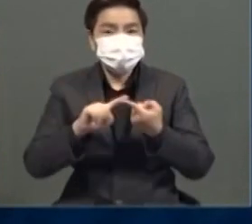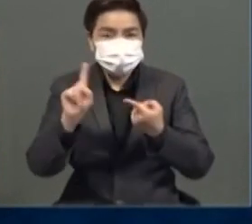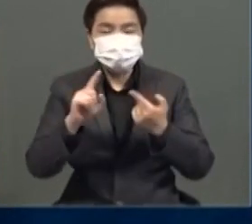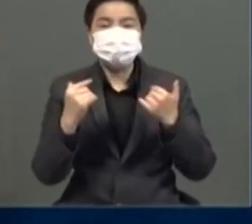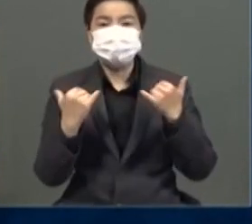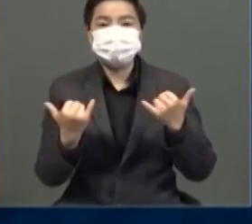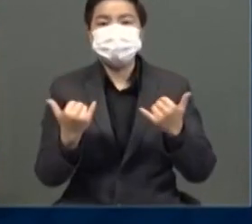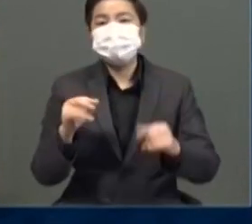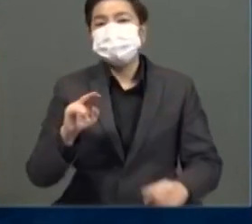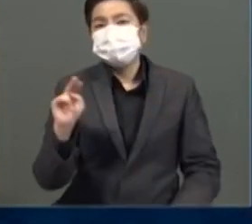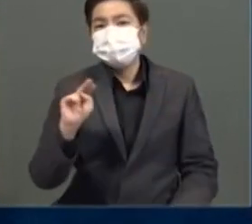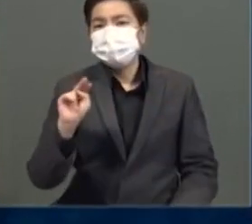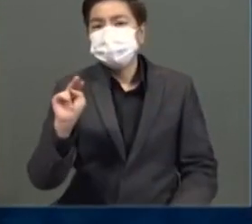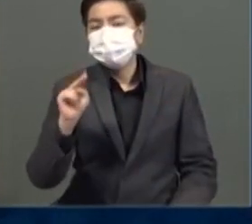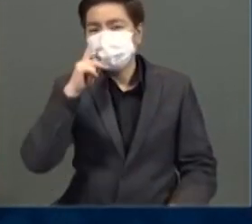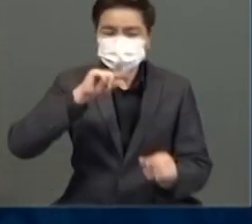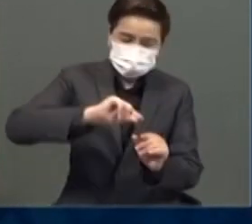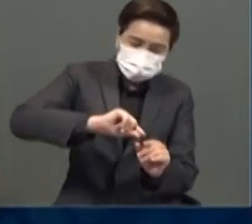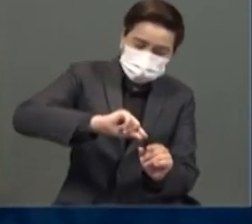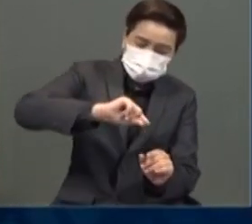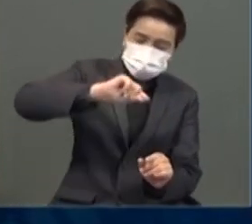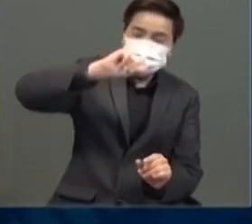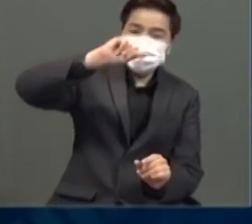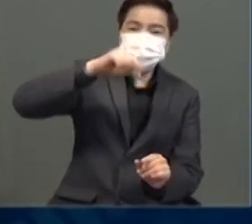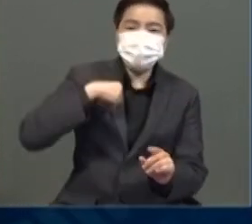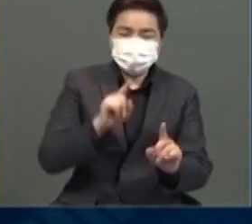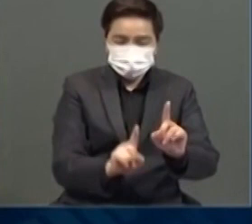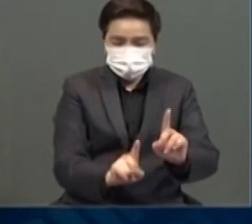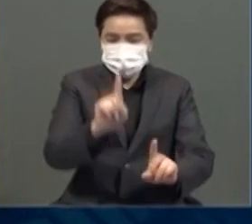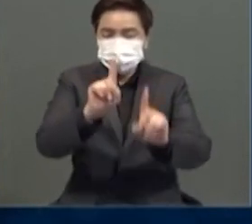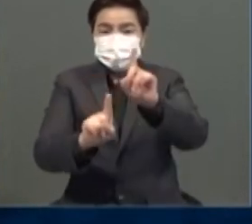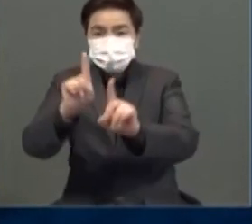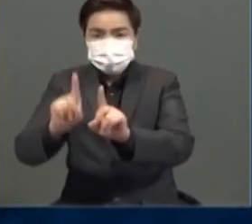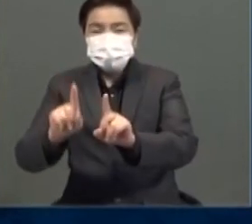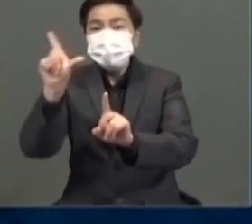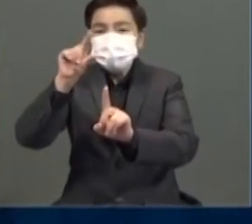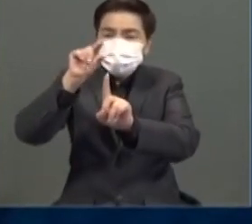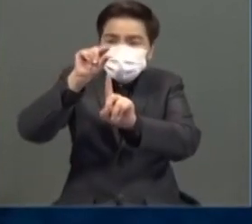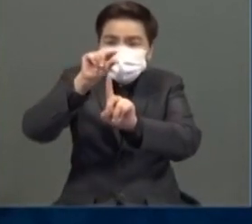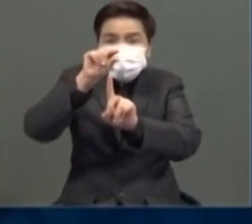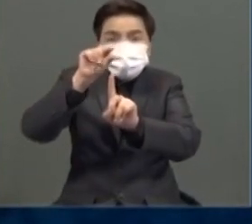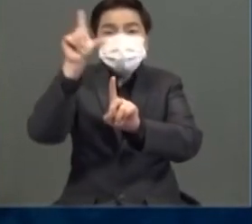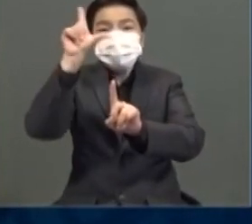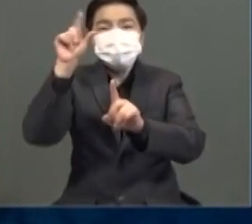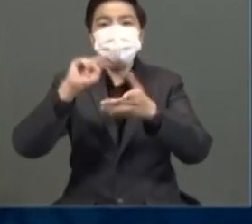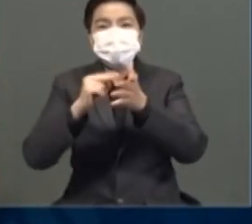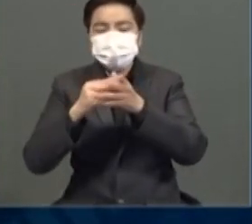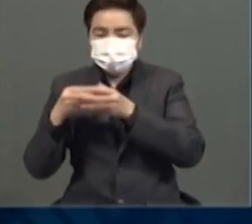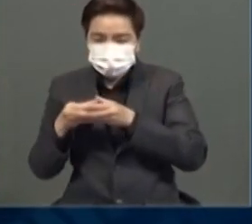ชนแขวงลุมพินีแล้วก็แขวงปทุมวันเขตปทุมวัน6ชุมชนครับแล้วก็1เคหะด้วยพบว่ามีผู้ติดเ